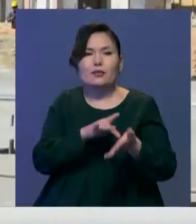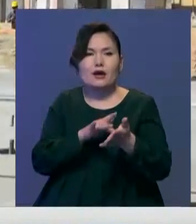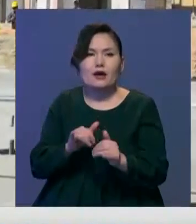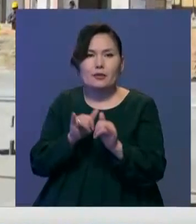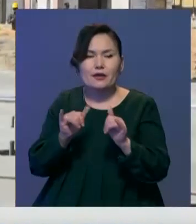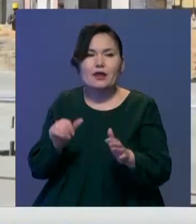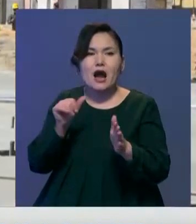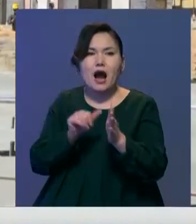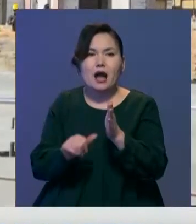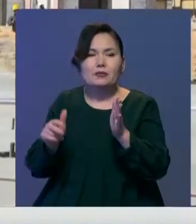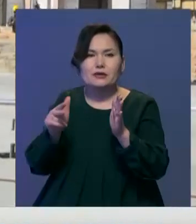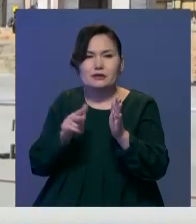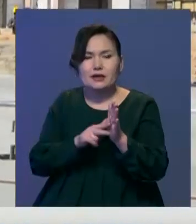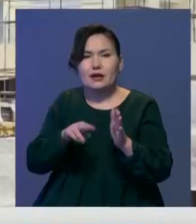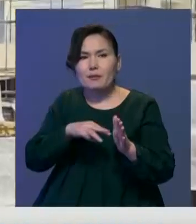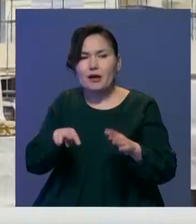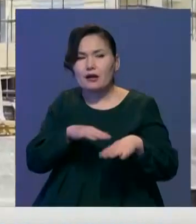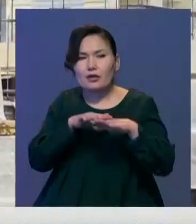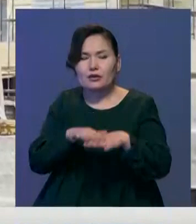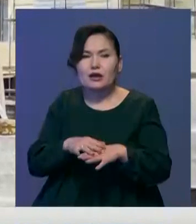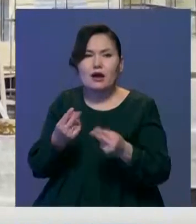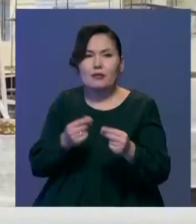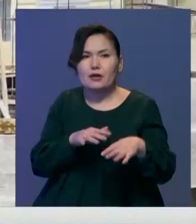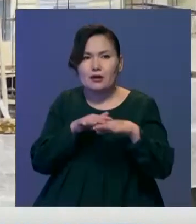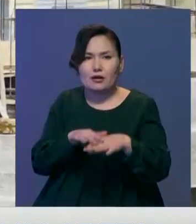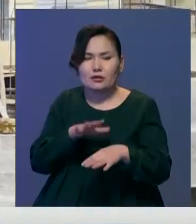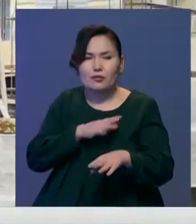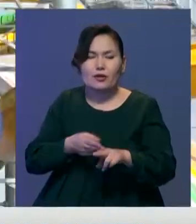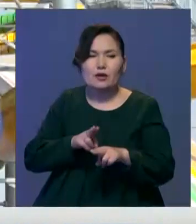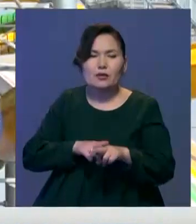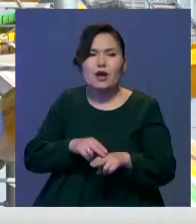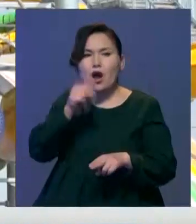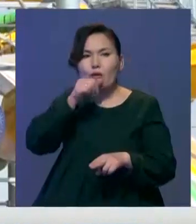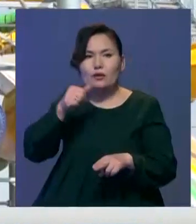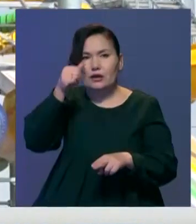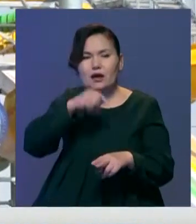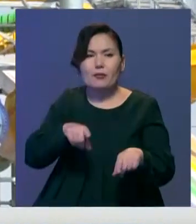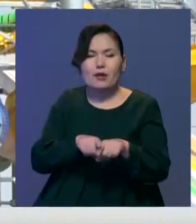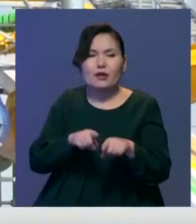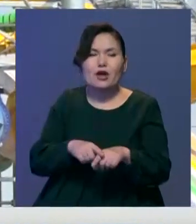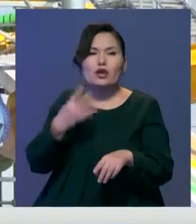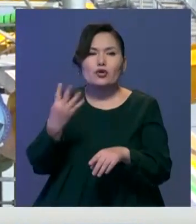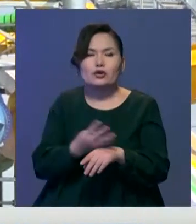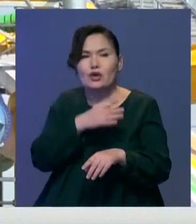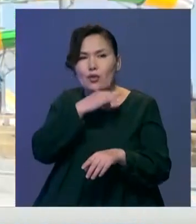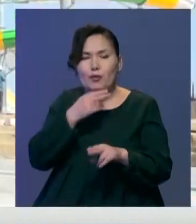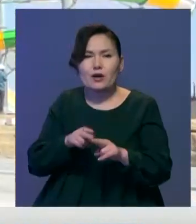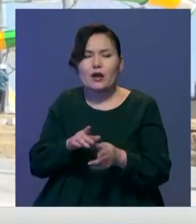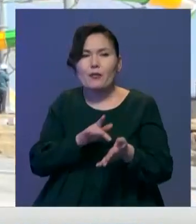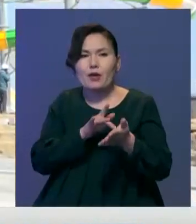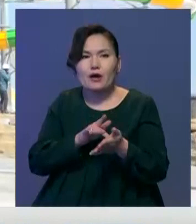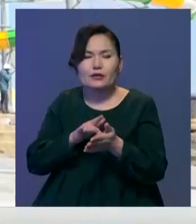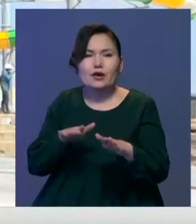дамытуға 68,7 миллиард теңге инвестиция құйылған екен. Бұл өткен жылмен салыстырғанда 4 есе көп. Жағажайларда